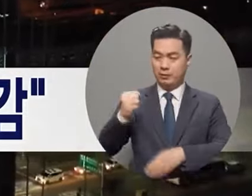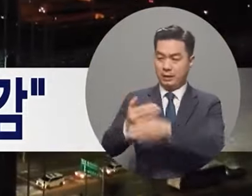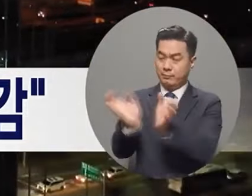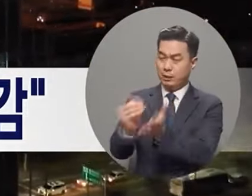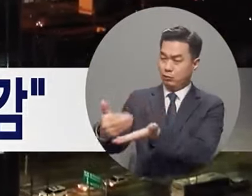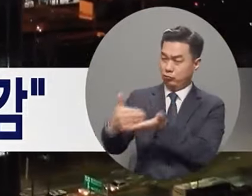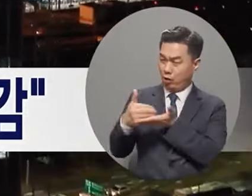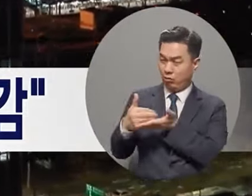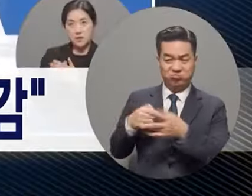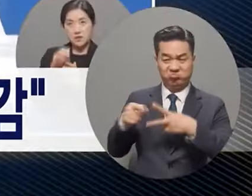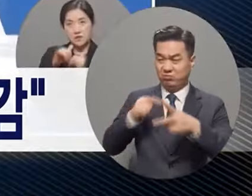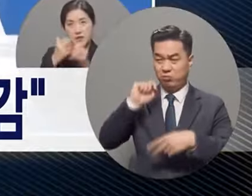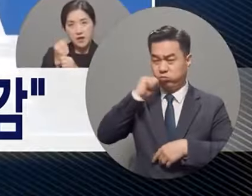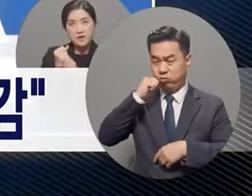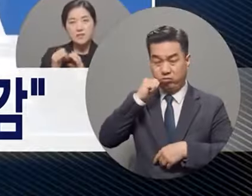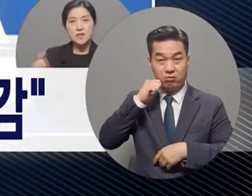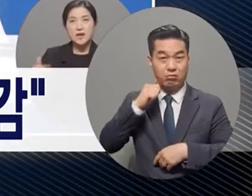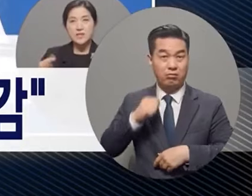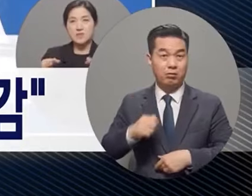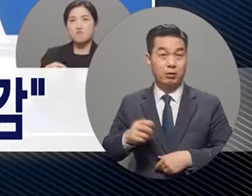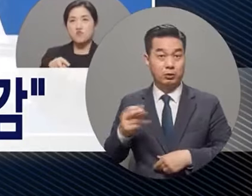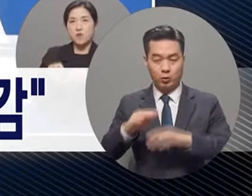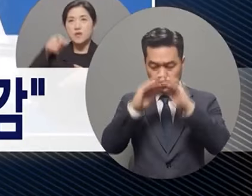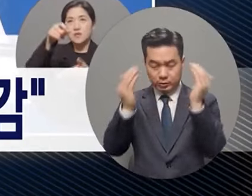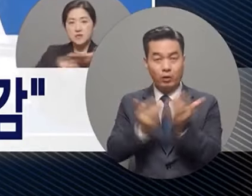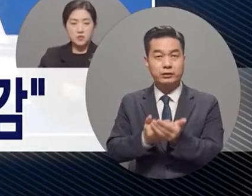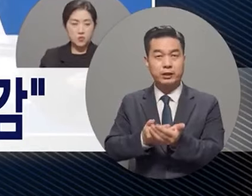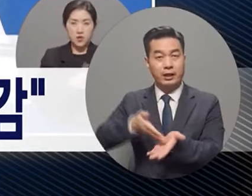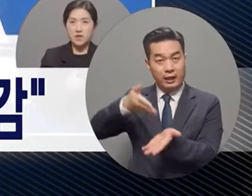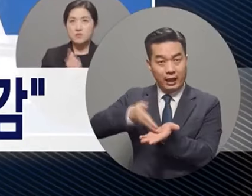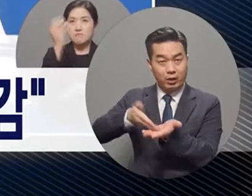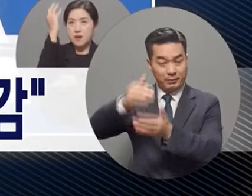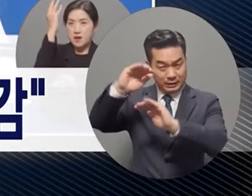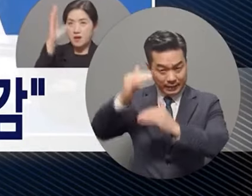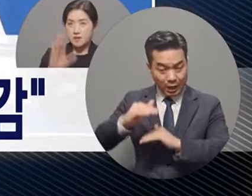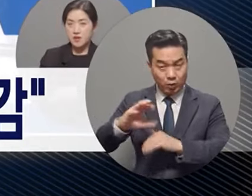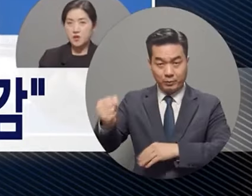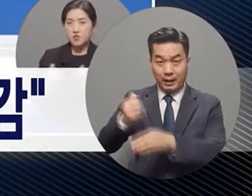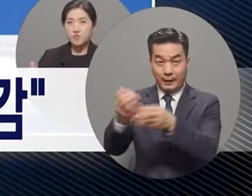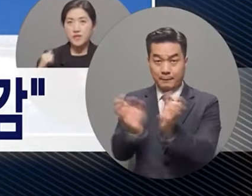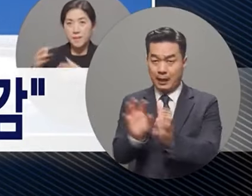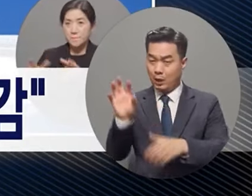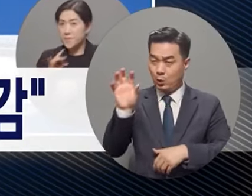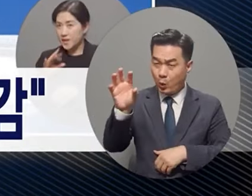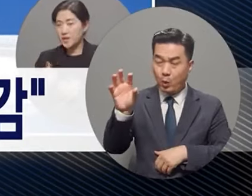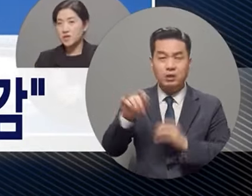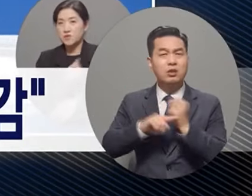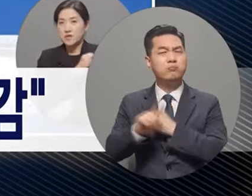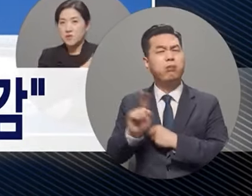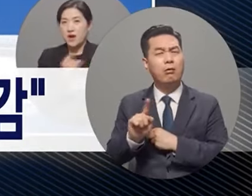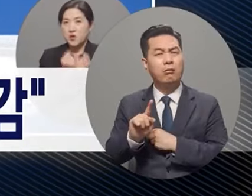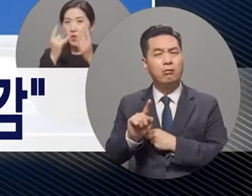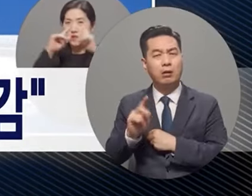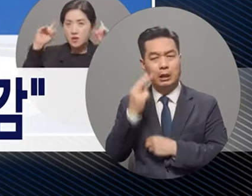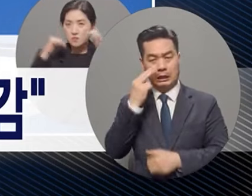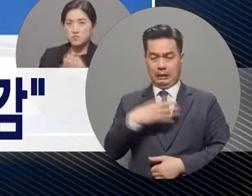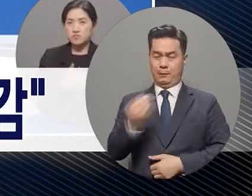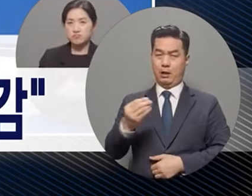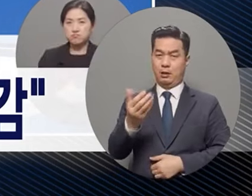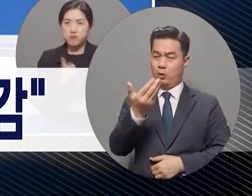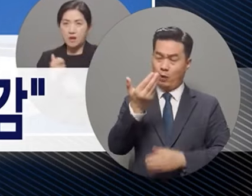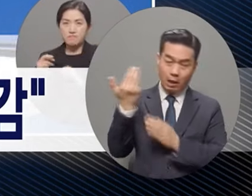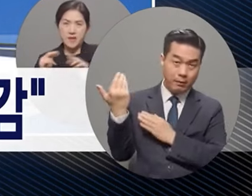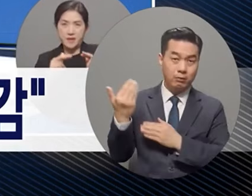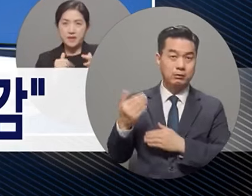취지를 이해하기 어려울뿐 아니라 후보 전체 앵커멘트 내용과 국민의 힘 로고가 등장한 이유를 의도적으로 외면한